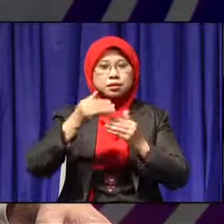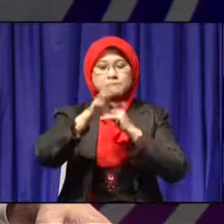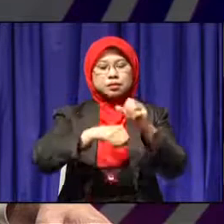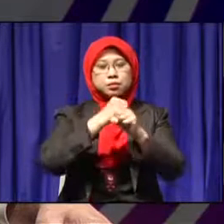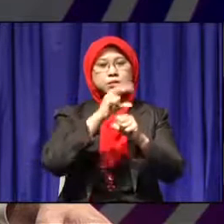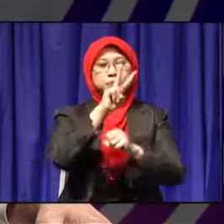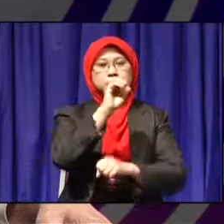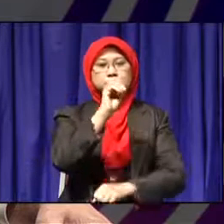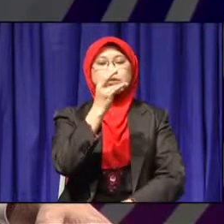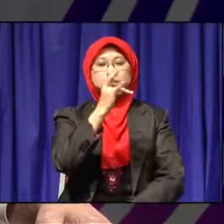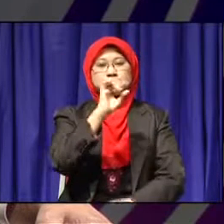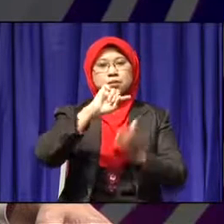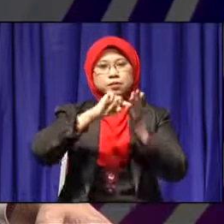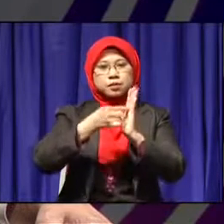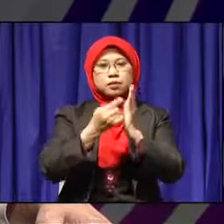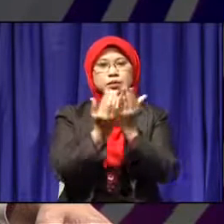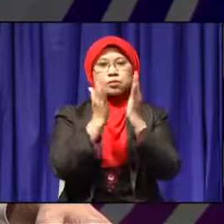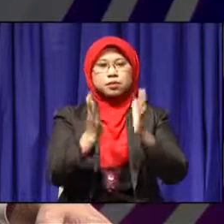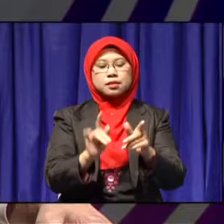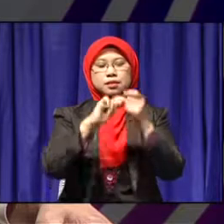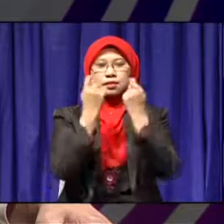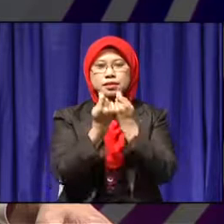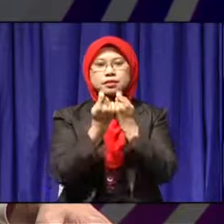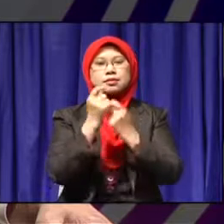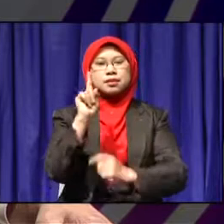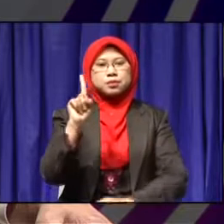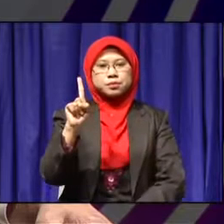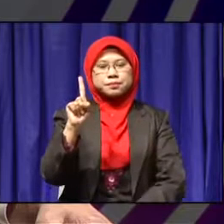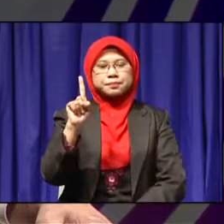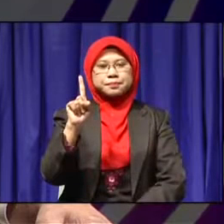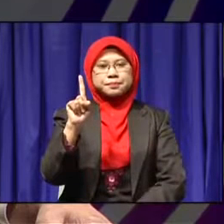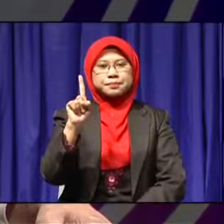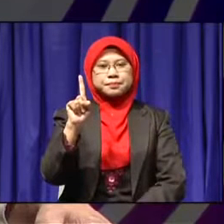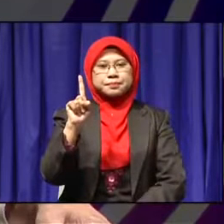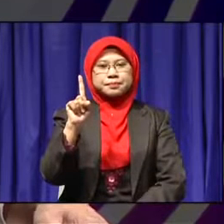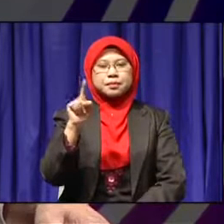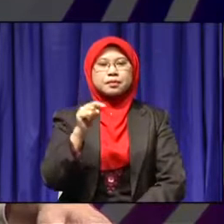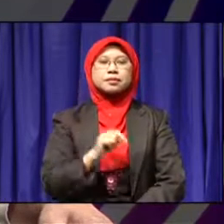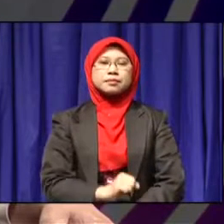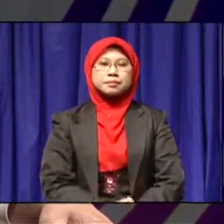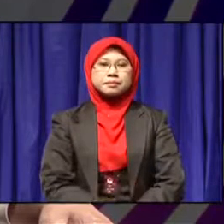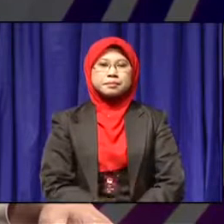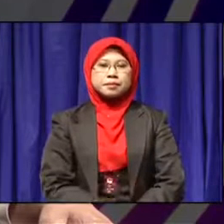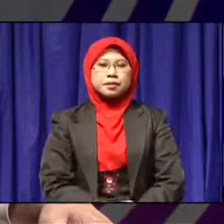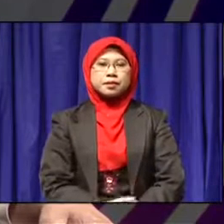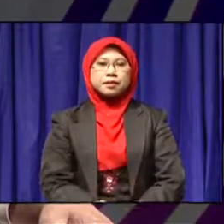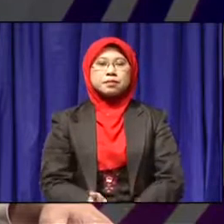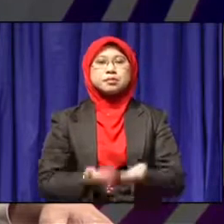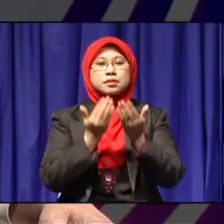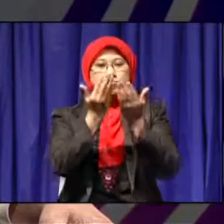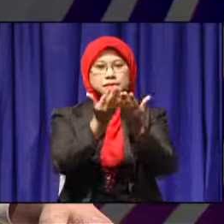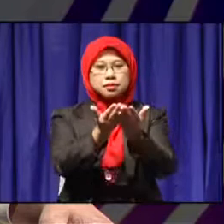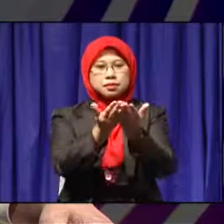2017 pemula dengan murid tingkatan 1 ya jadi di dalam GB peranan